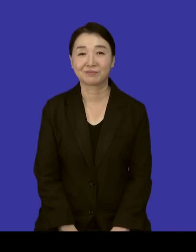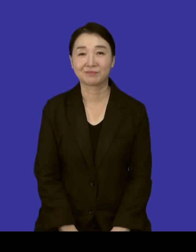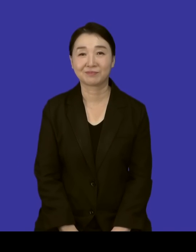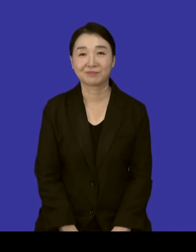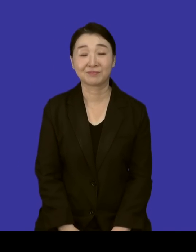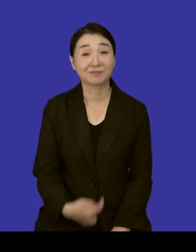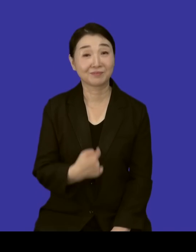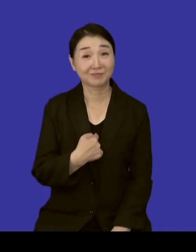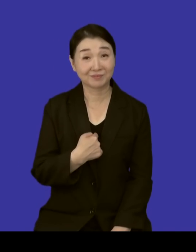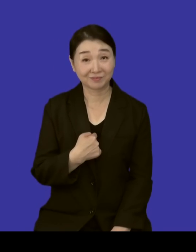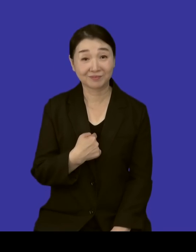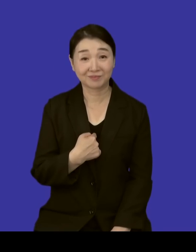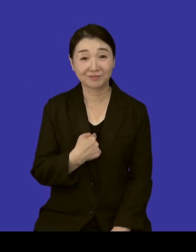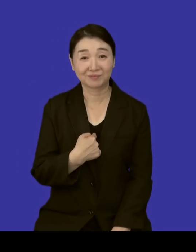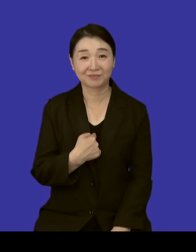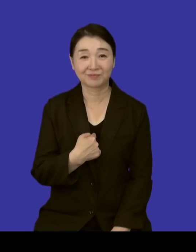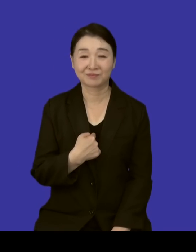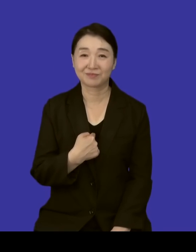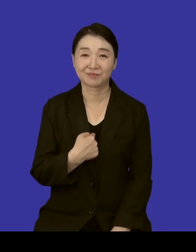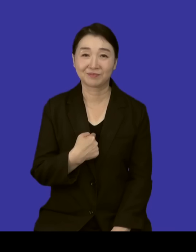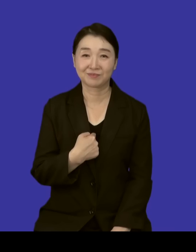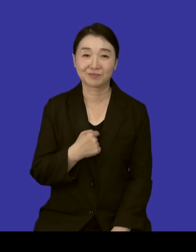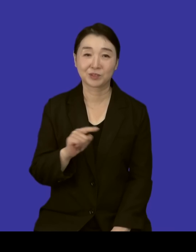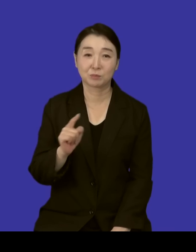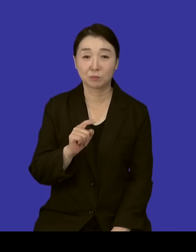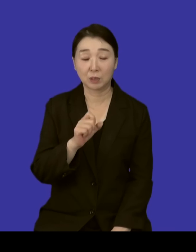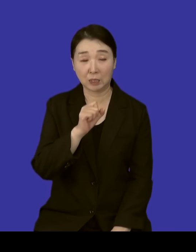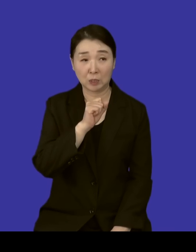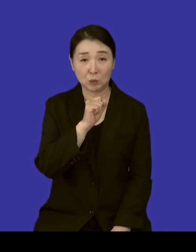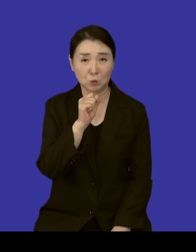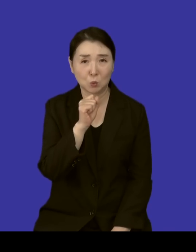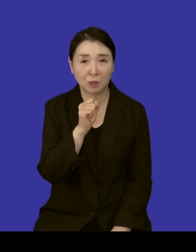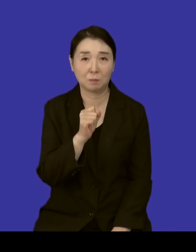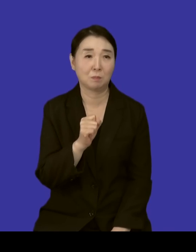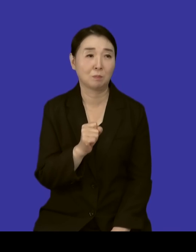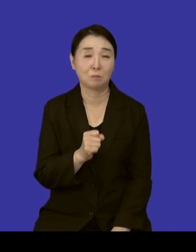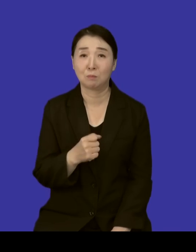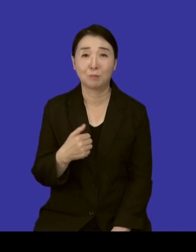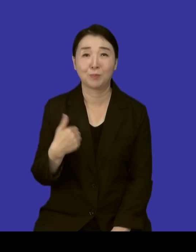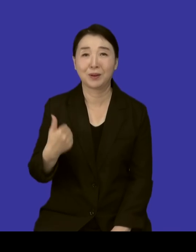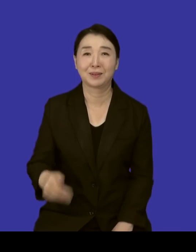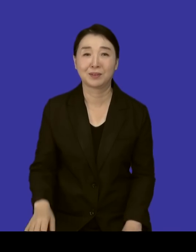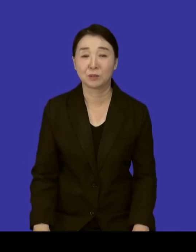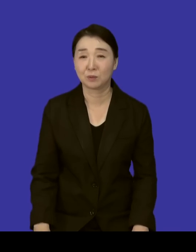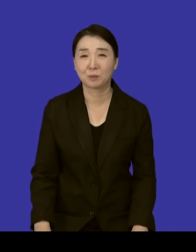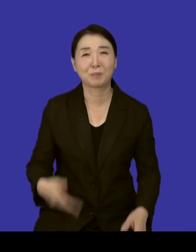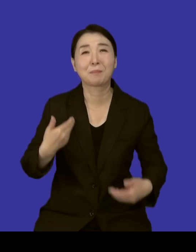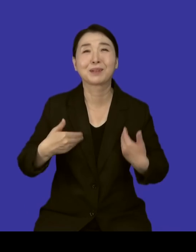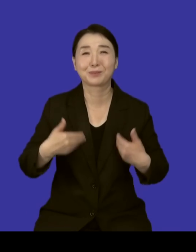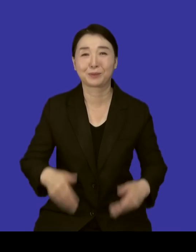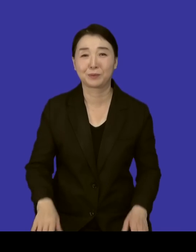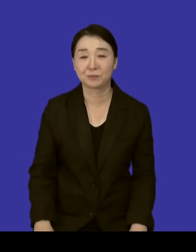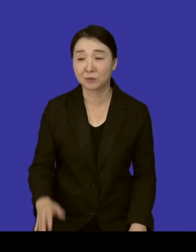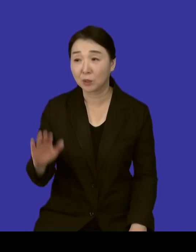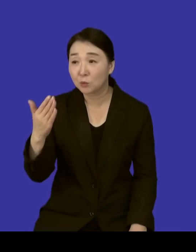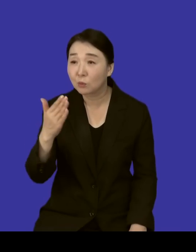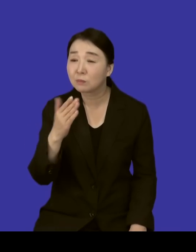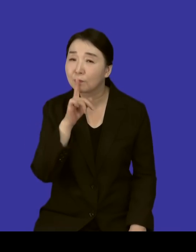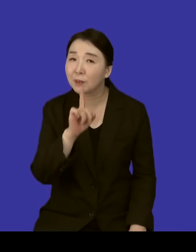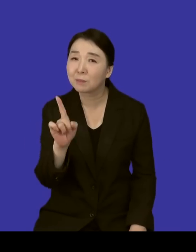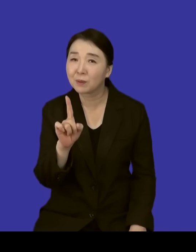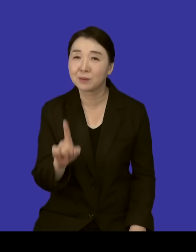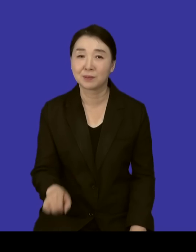저를 그렇게 좋아하는지도 너무 바쁘니까. 예. 근데 요즘에 와서 이렇게 이제 듣는